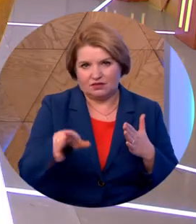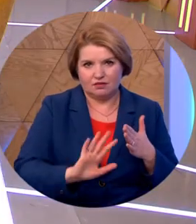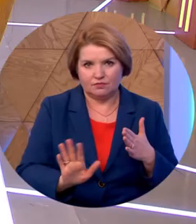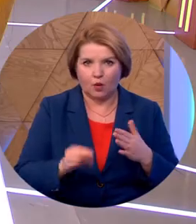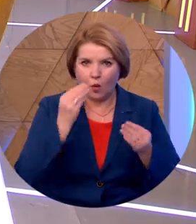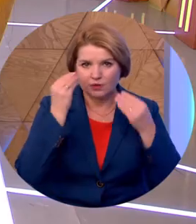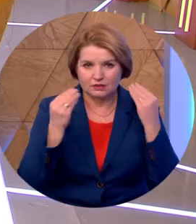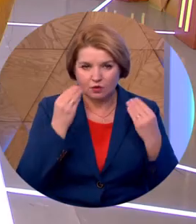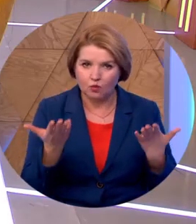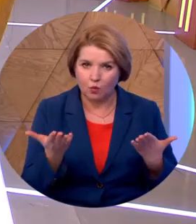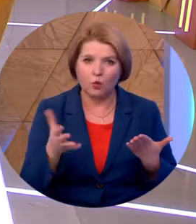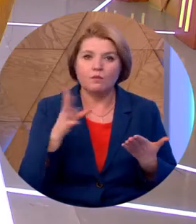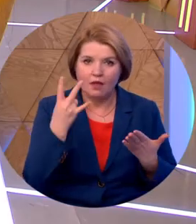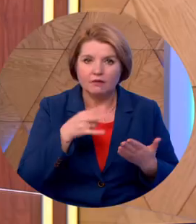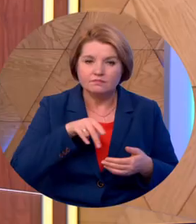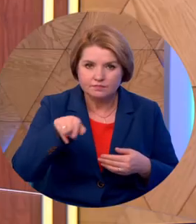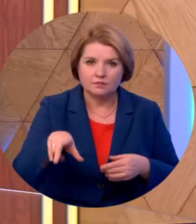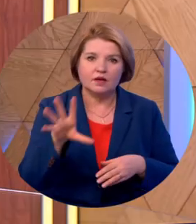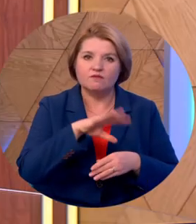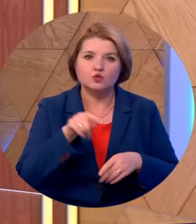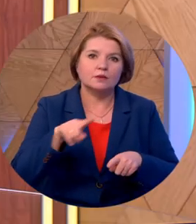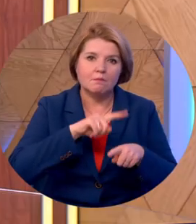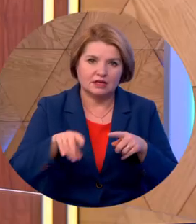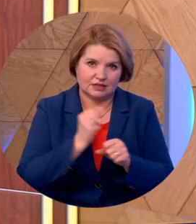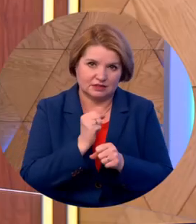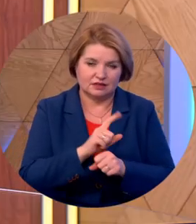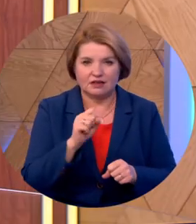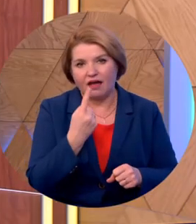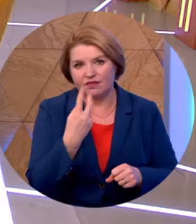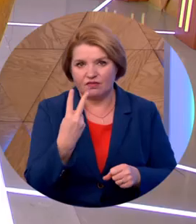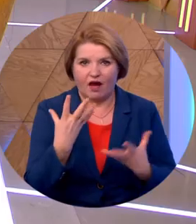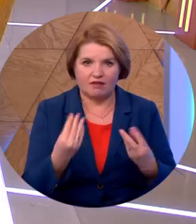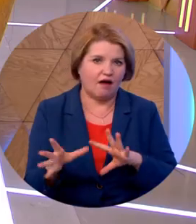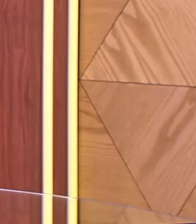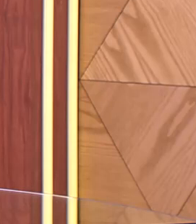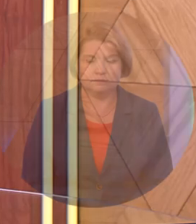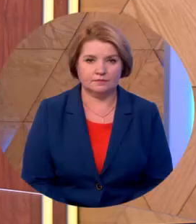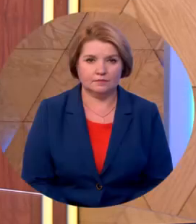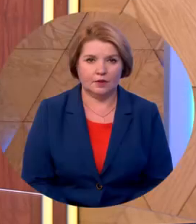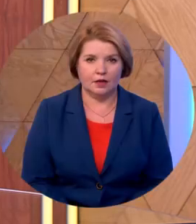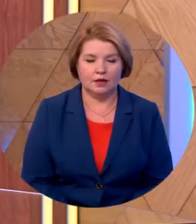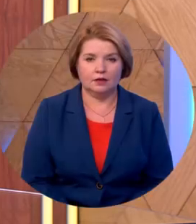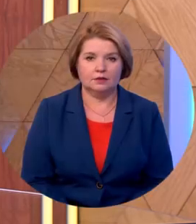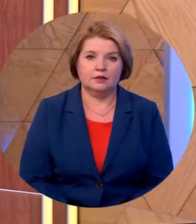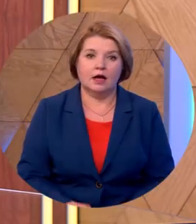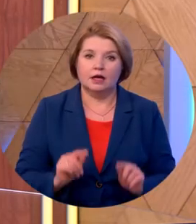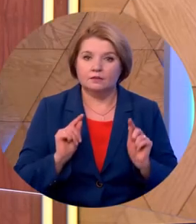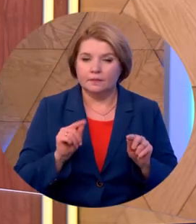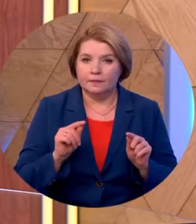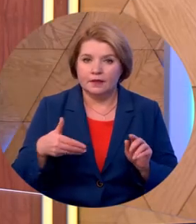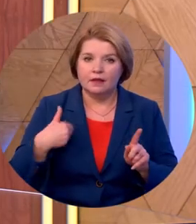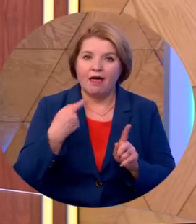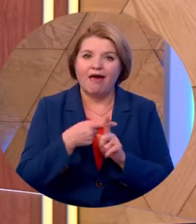всё это компенсирует и очень вполне возможно буквально за 1-д дня всё это Верт в исходное состояние Но вот эффект от этих